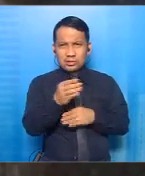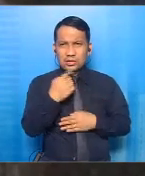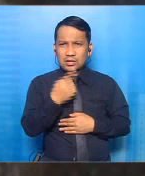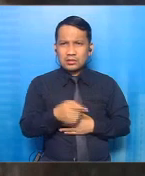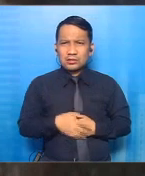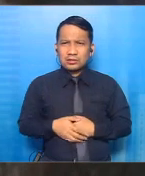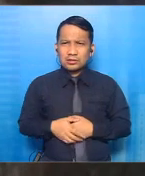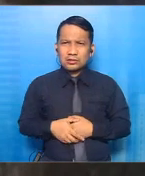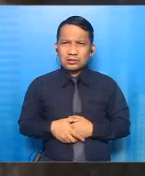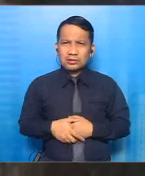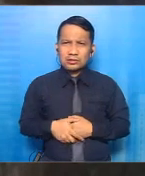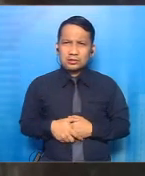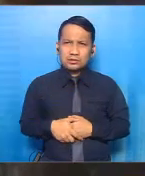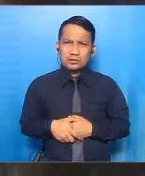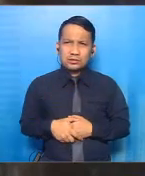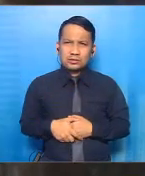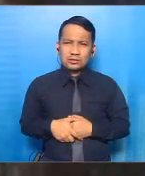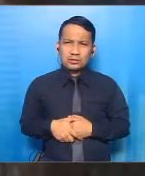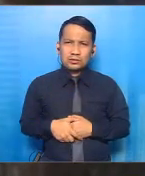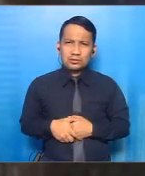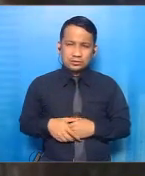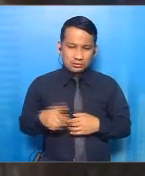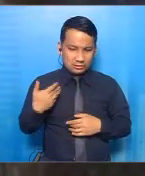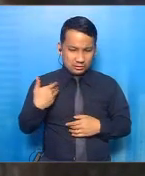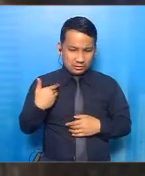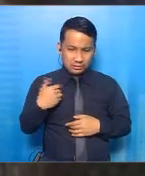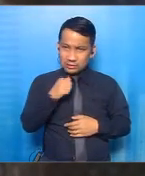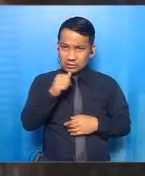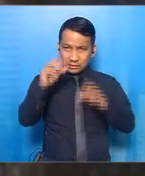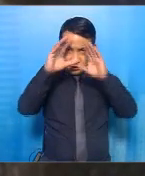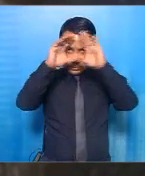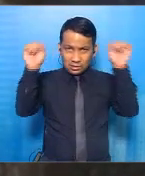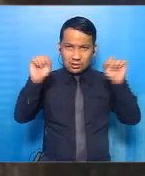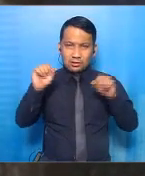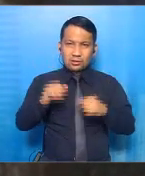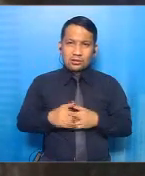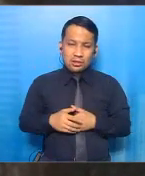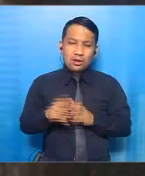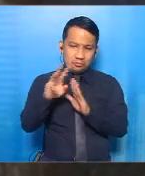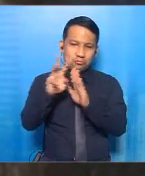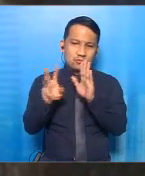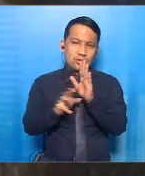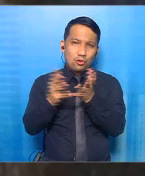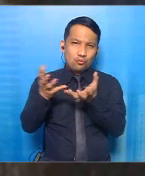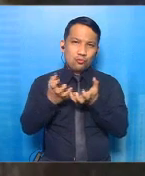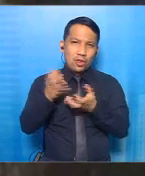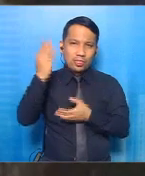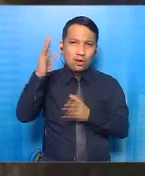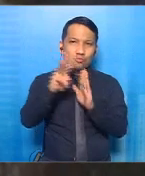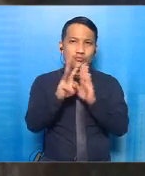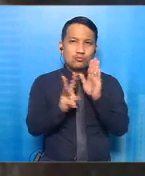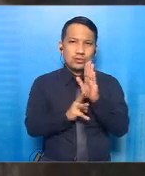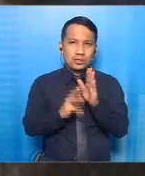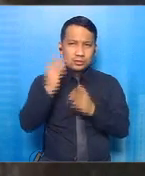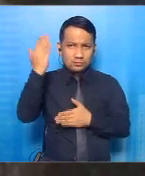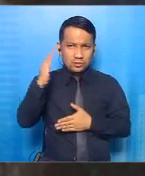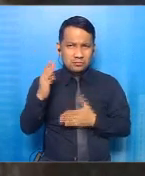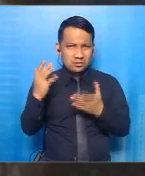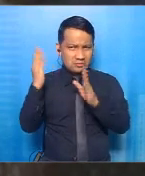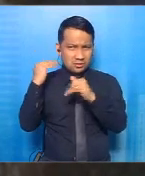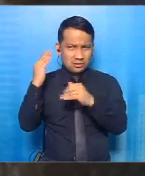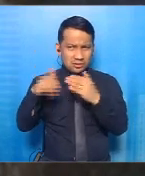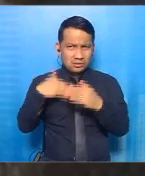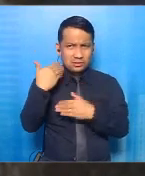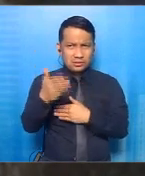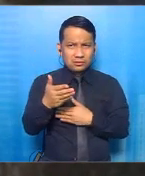sinagot. Ang pagiging presidente ay destiny na kaloob ng Panginoon. Marami nang nangarap, marami